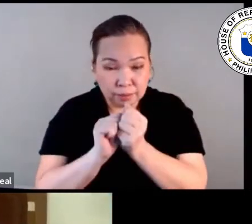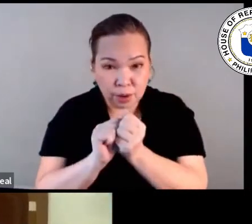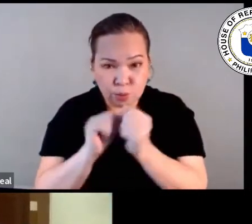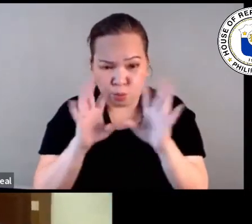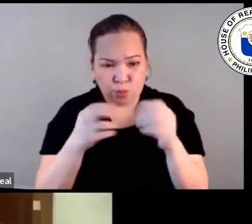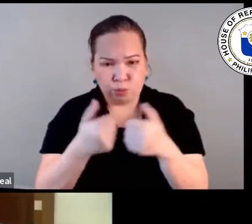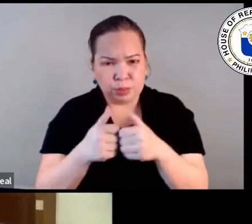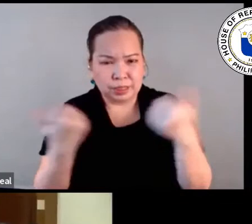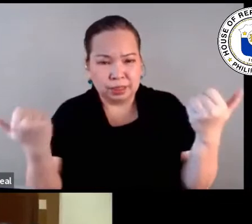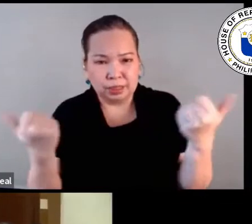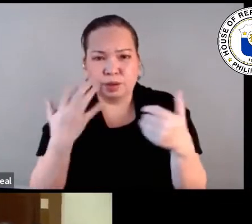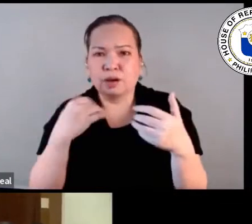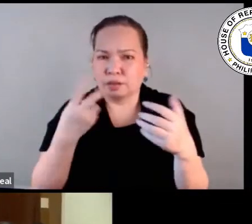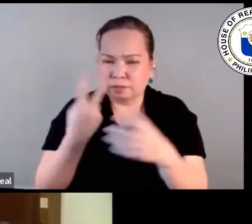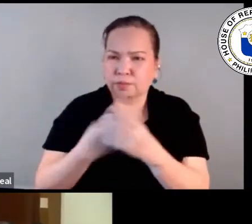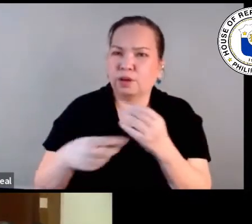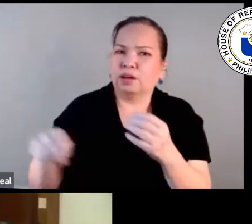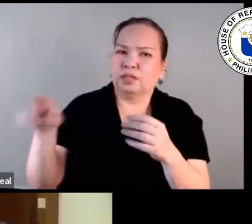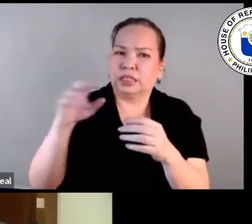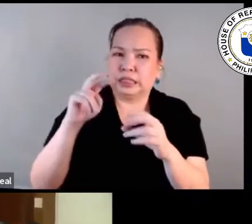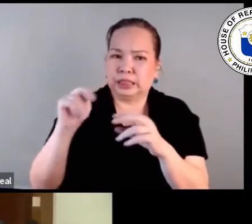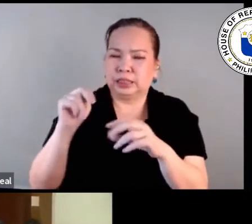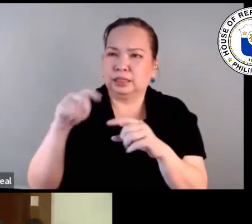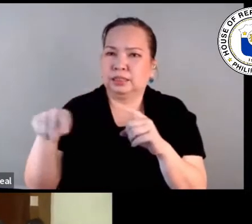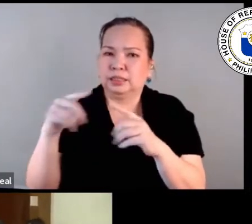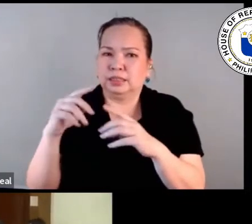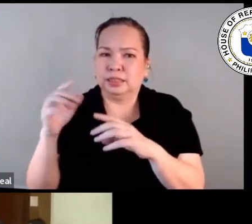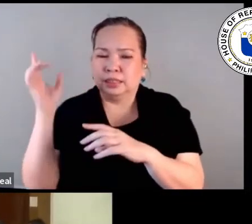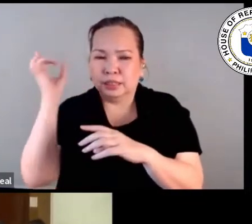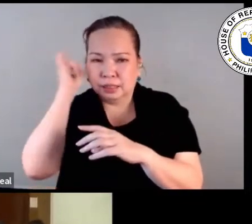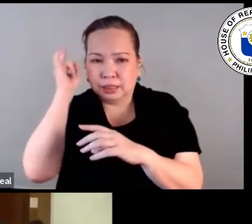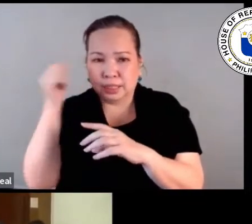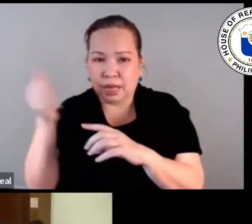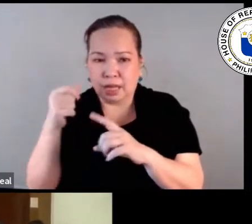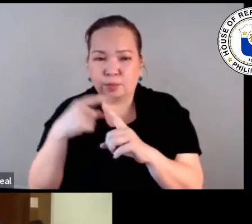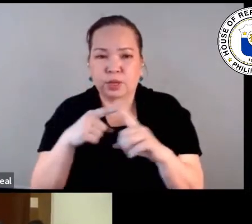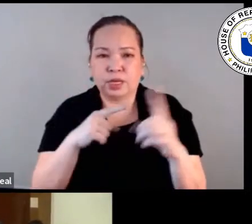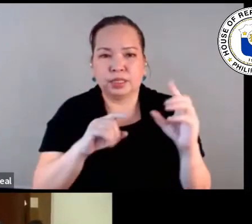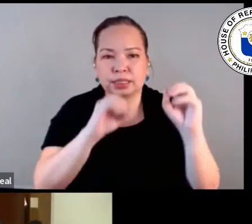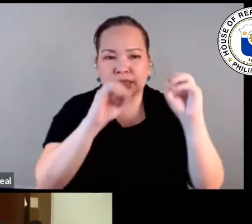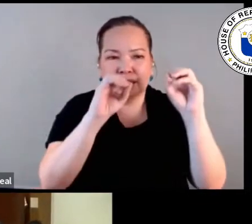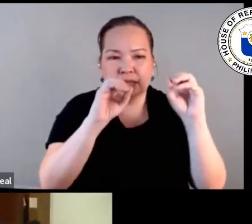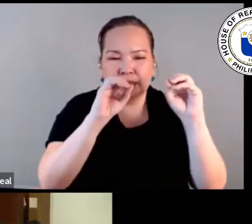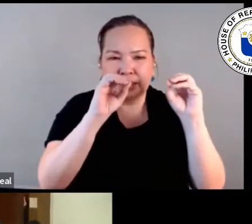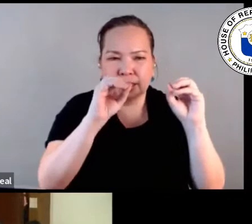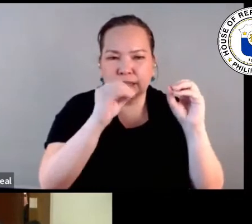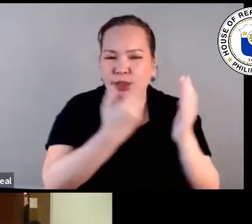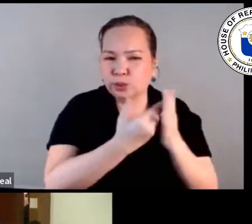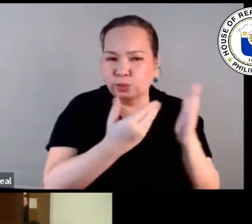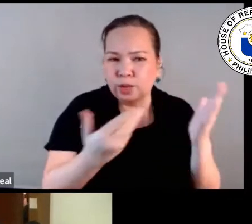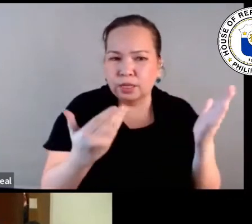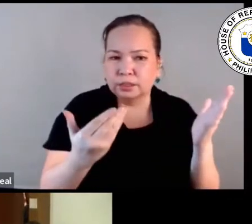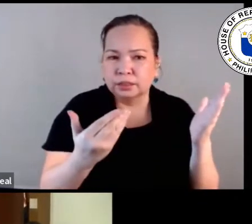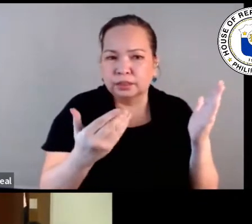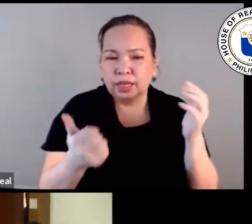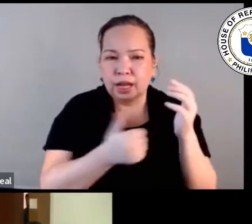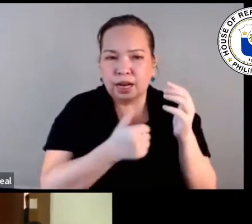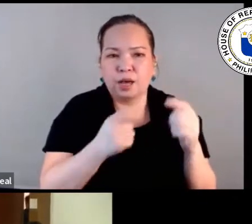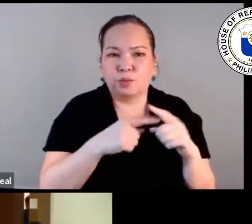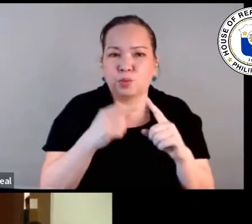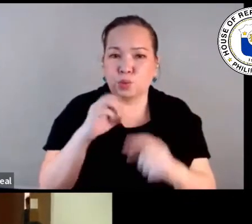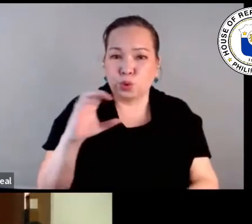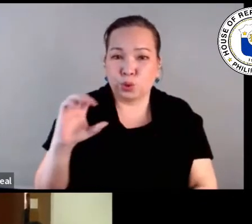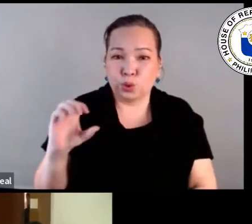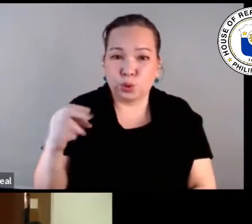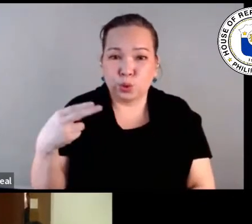no, yung internet allowance and then yung ang tawag po natin diyan teaching supplies allowance supposedly, pero chalk allowance ka po, no,